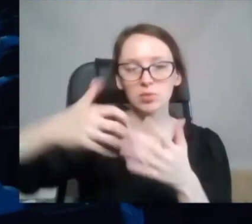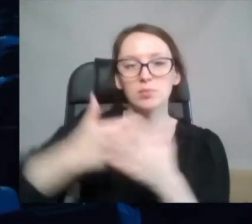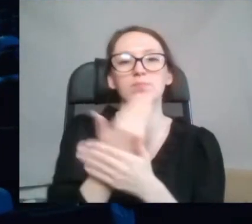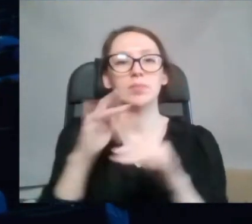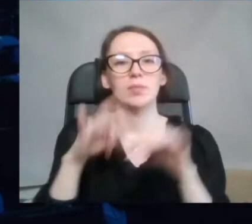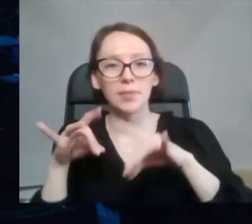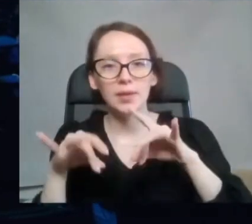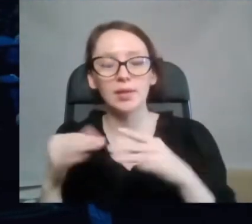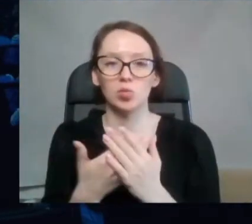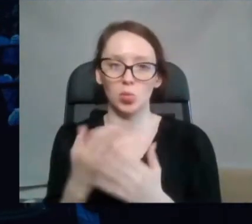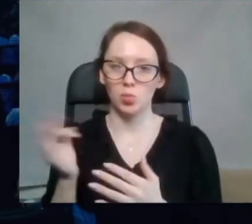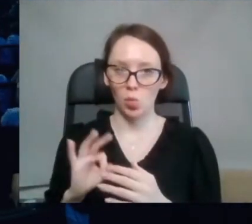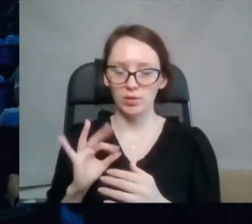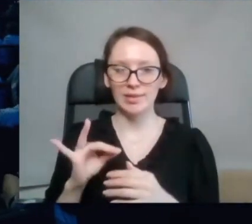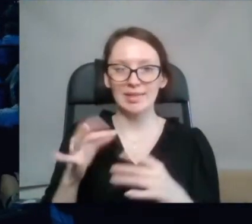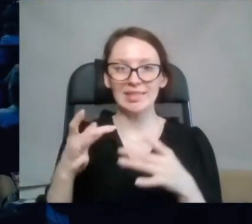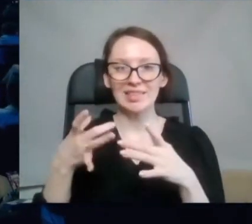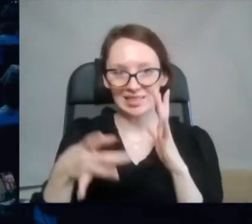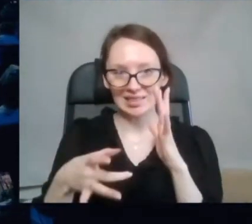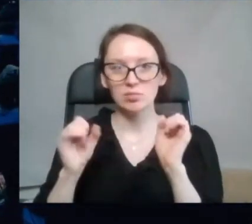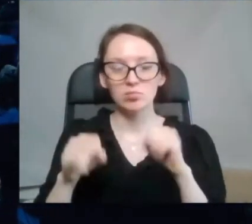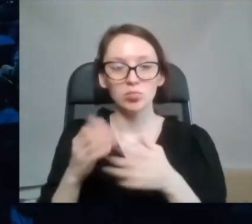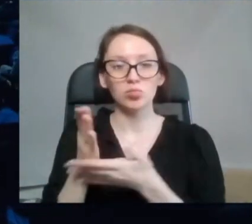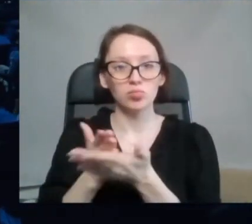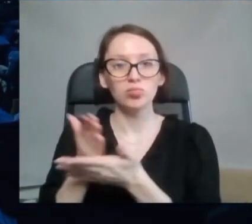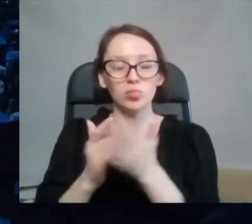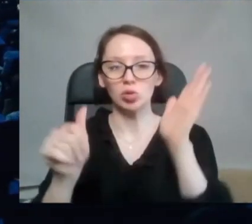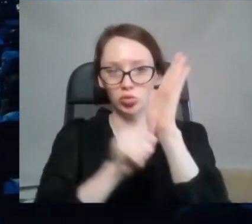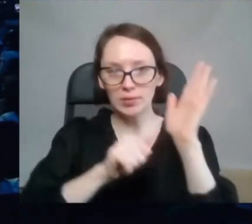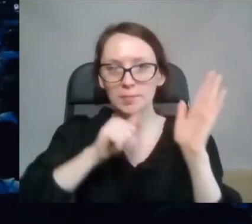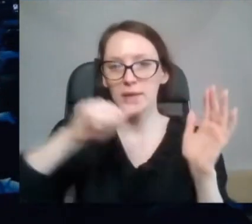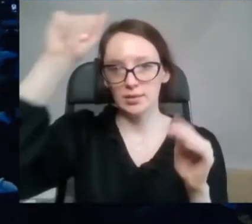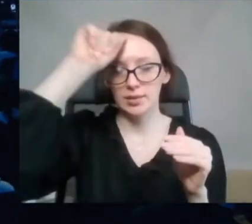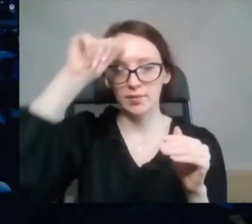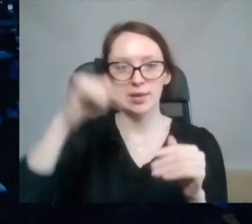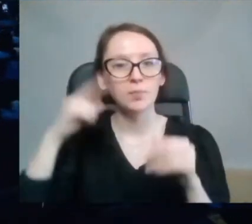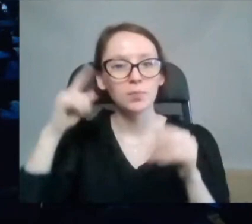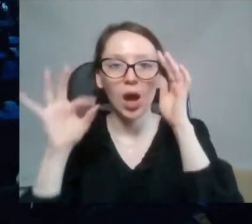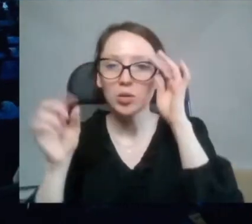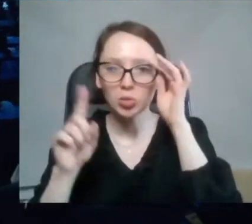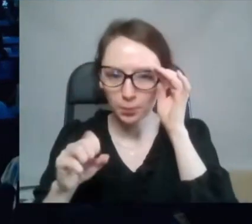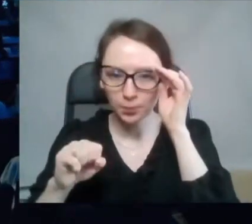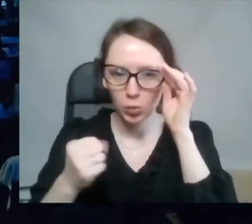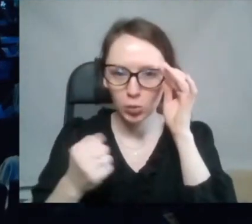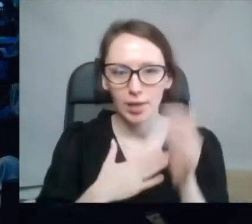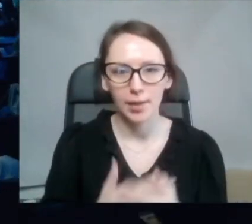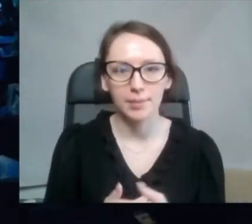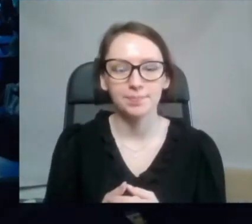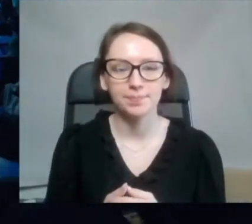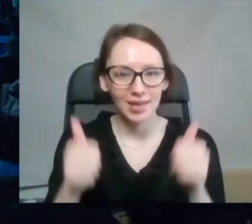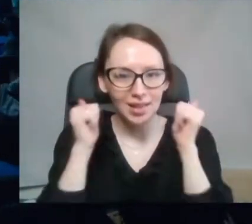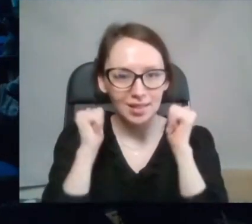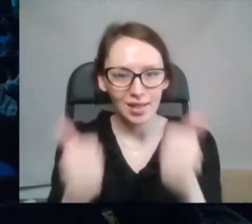пользоваться. И диск будет служить вам полгода. И я вот подумала, знаете о чем, друзья мои? Классно! Продукт, а